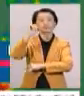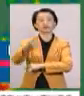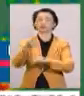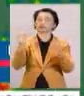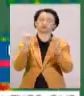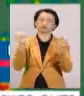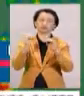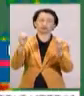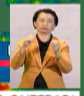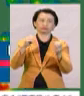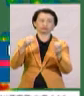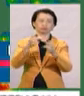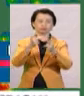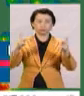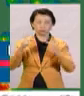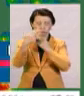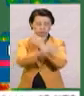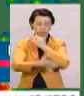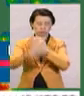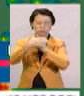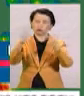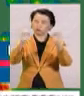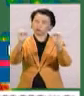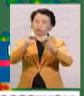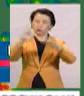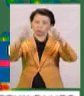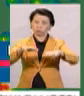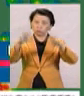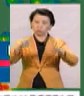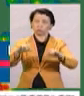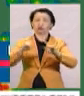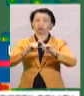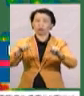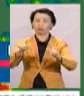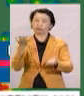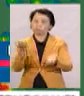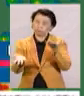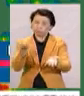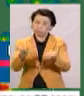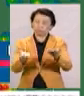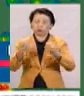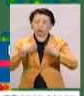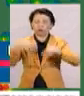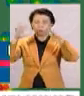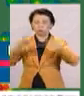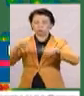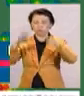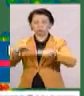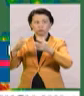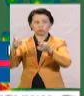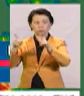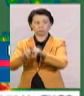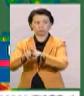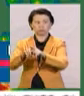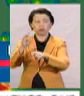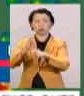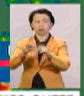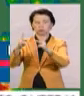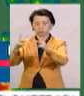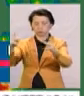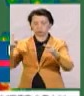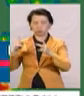di sekitar kawasan semenanjung Malaysia, kecuali masih lagi ada potensi hujan yang akan berlaku terutamanya di